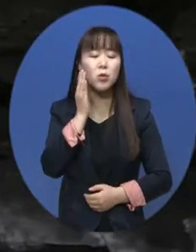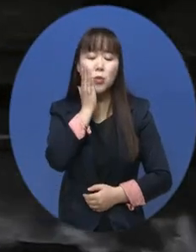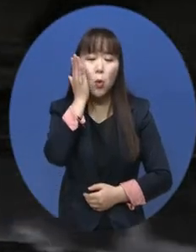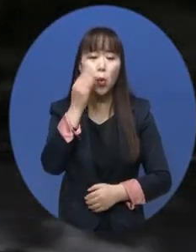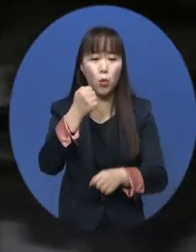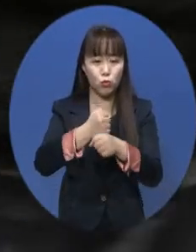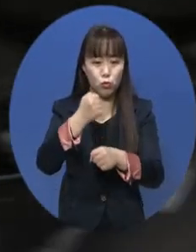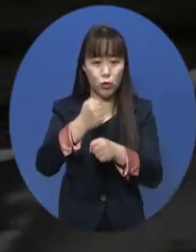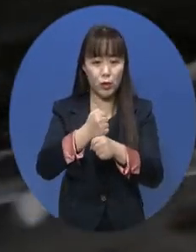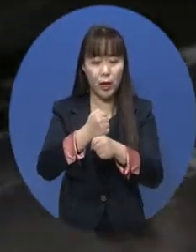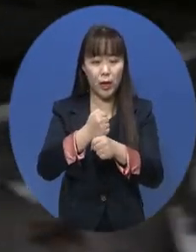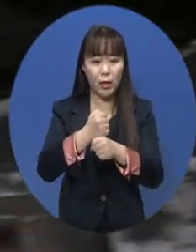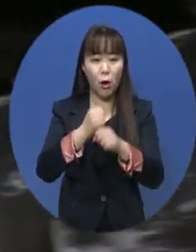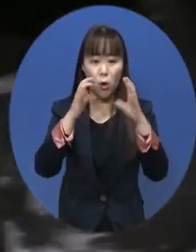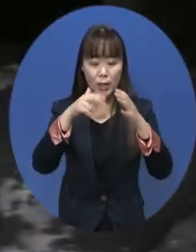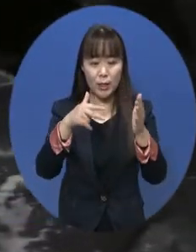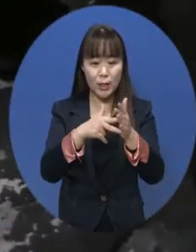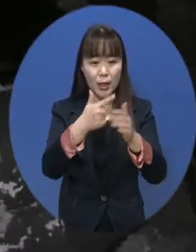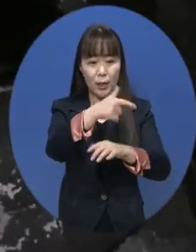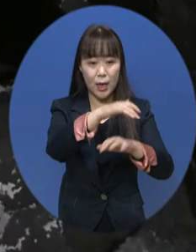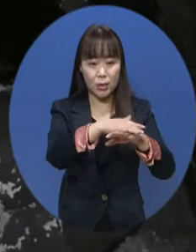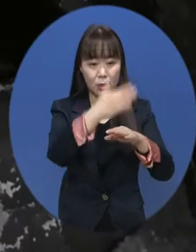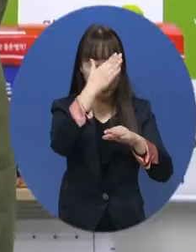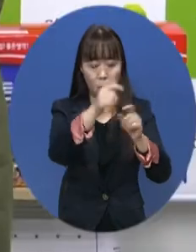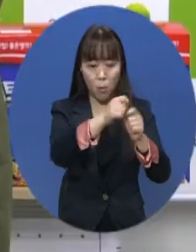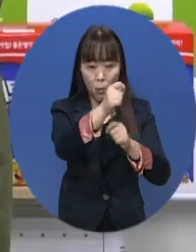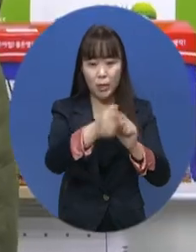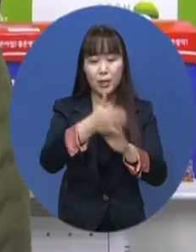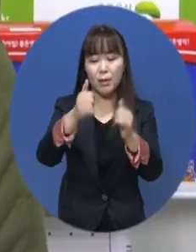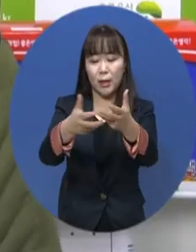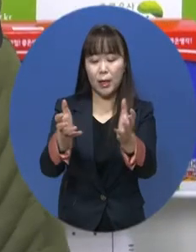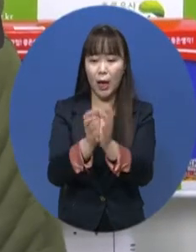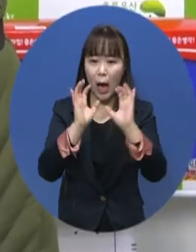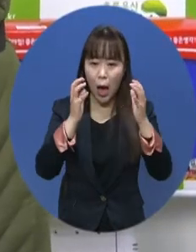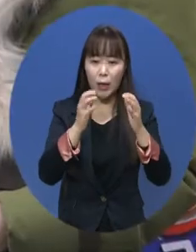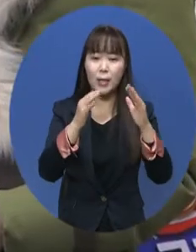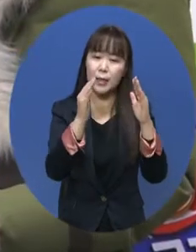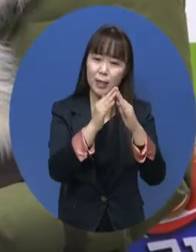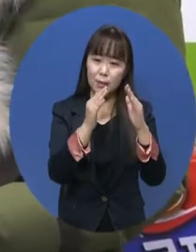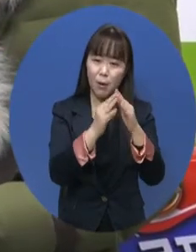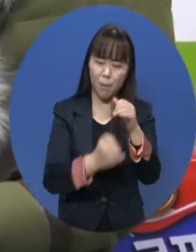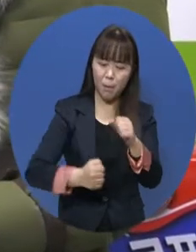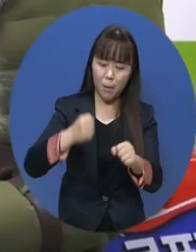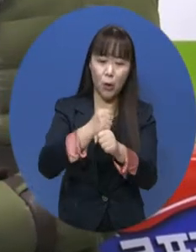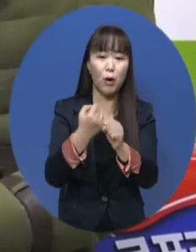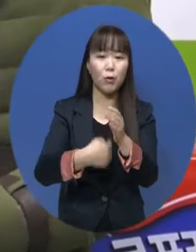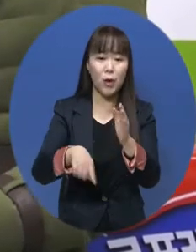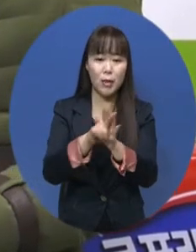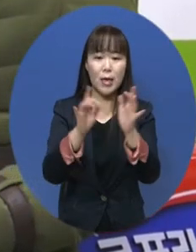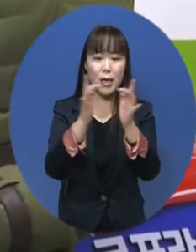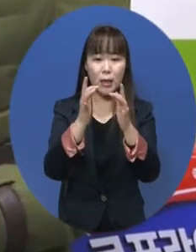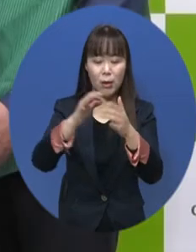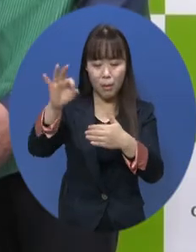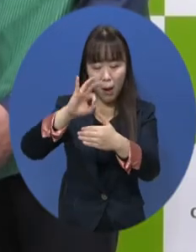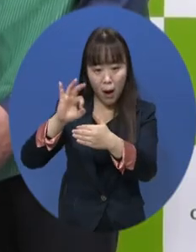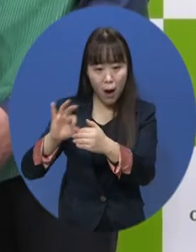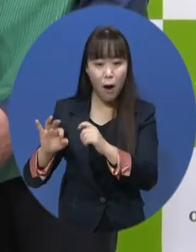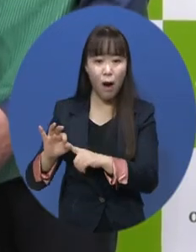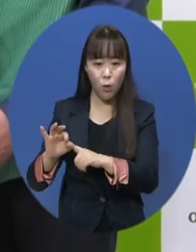어린이재단 대전지역본부와 시민단체 및 후원자들은 아이들의 보금자리를 복구하기 위해 온라인 모금을